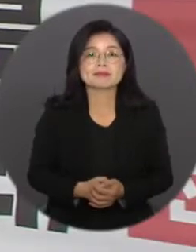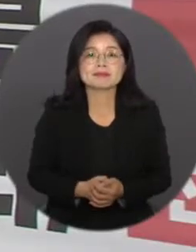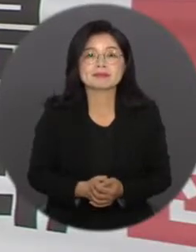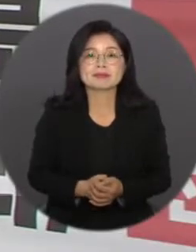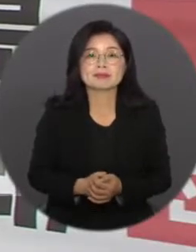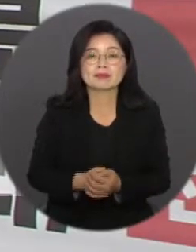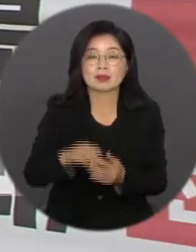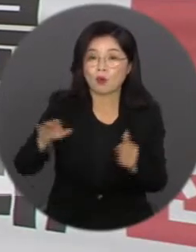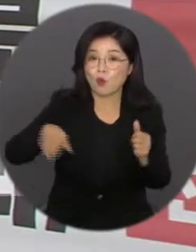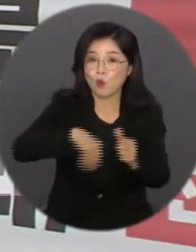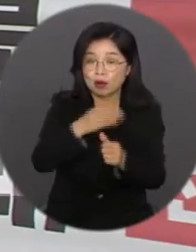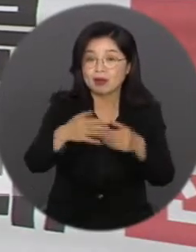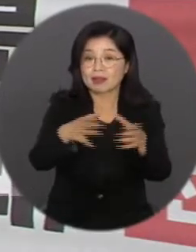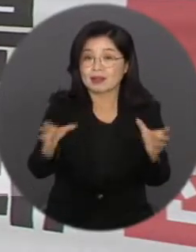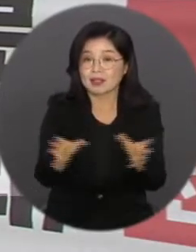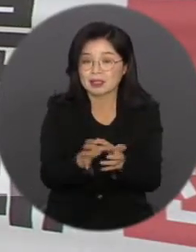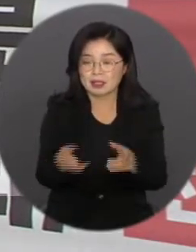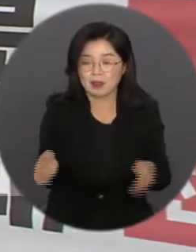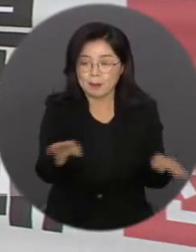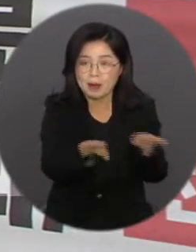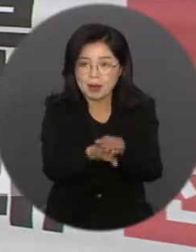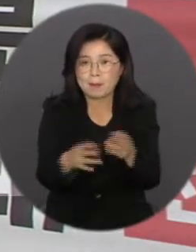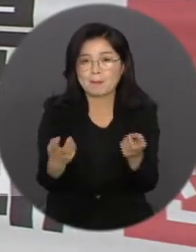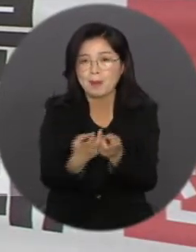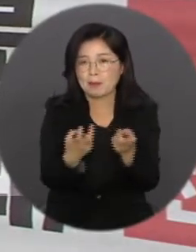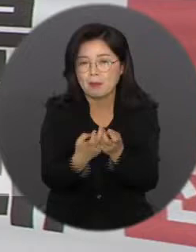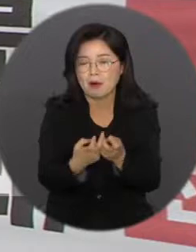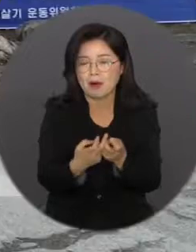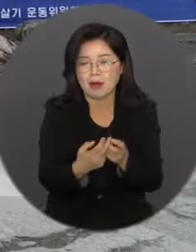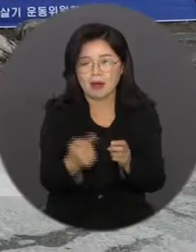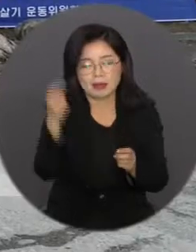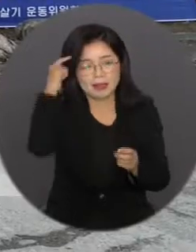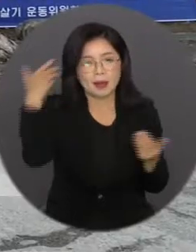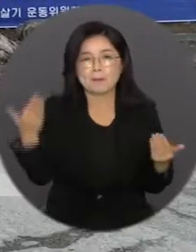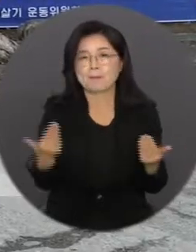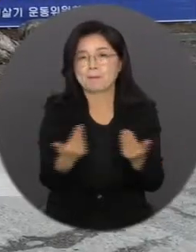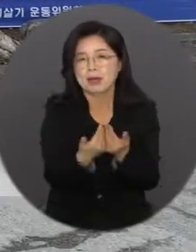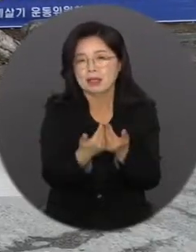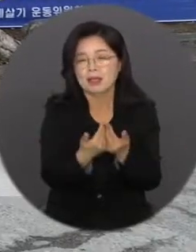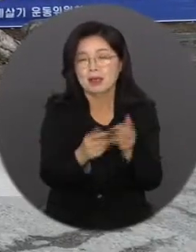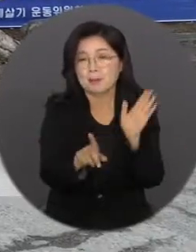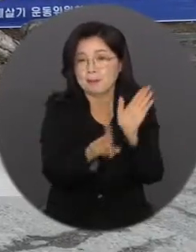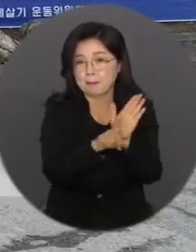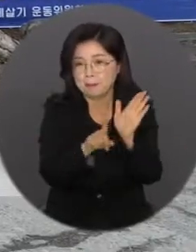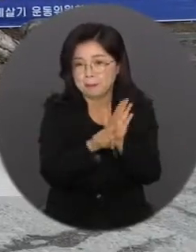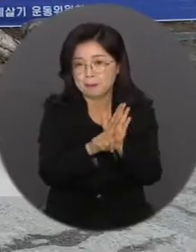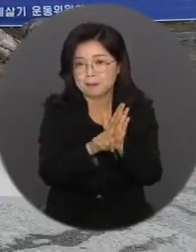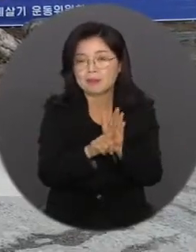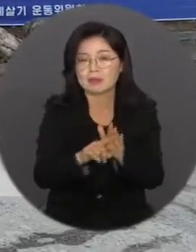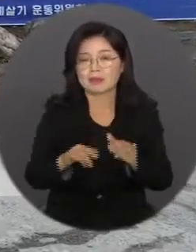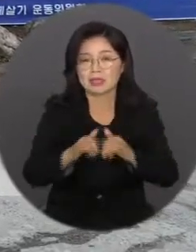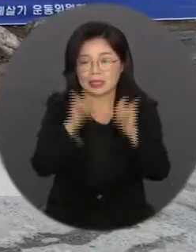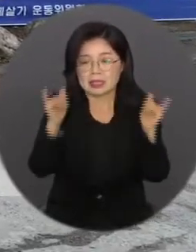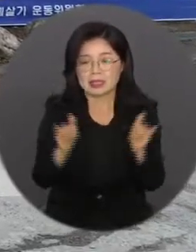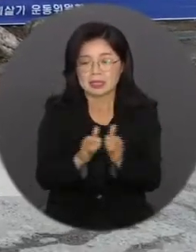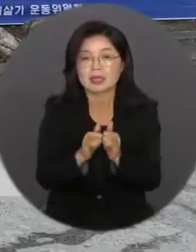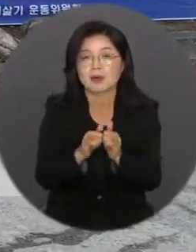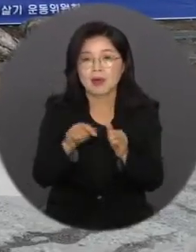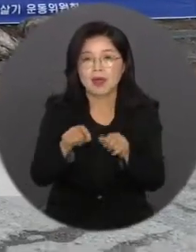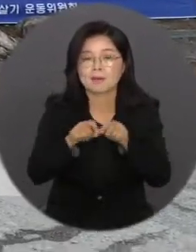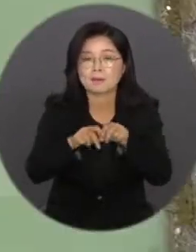지역 내 환경단체들도 매립안을 반대하는 현수막을 호수공원 곳곳에 내거는 등 반대 의견이 지역사회로 확산되고